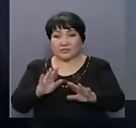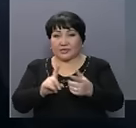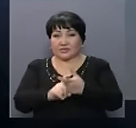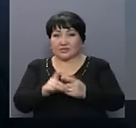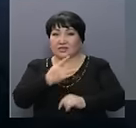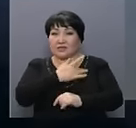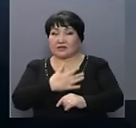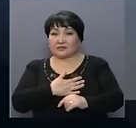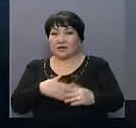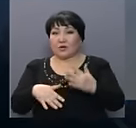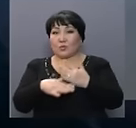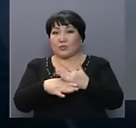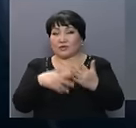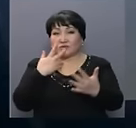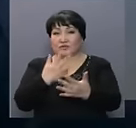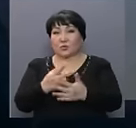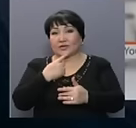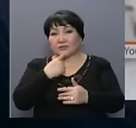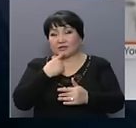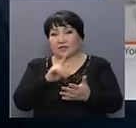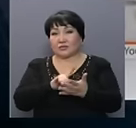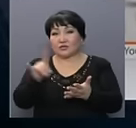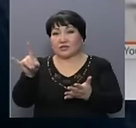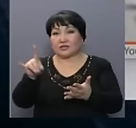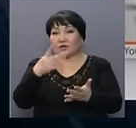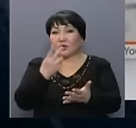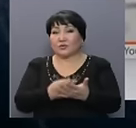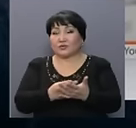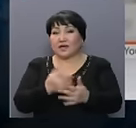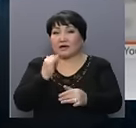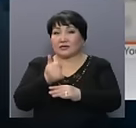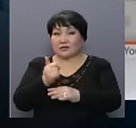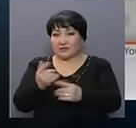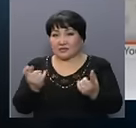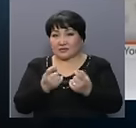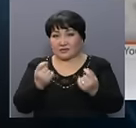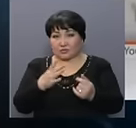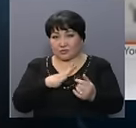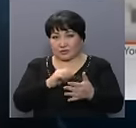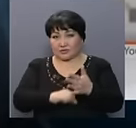жараланғандарға көмек көрсету қиынға соғуда. Ал ұшақтың құлауына керосиннің аздығы түрткі болыпты.